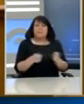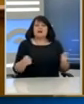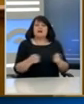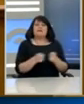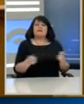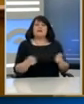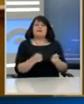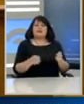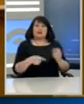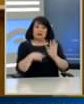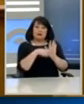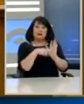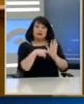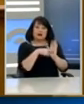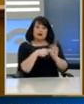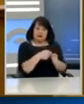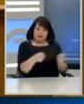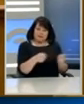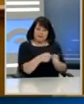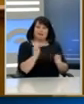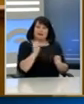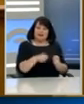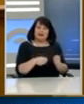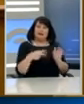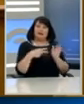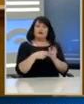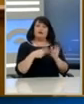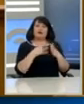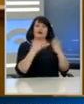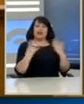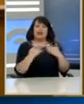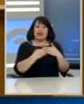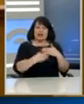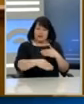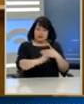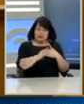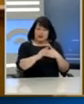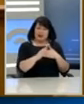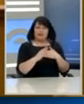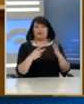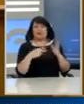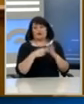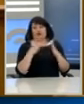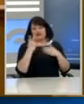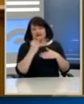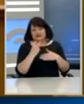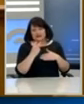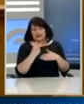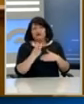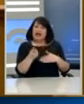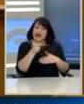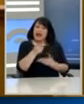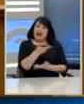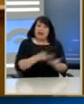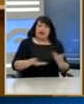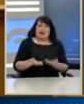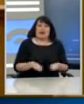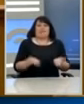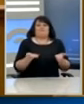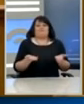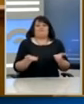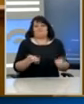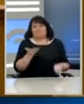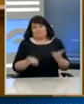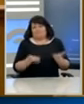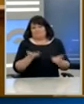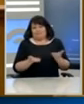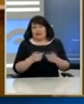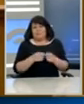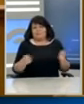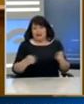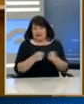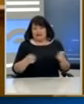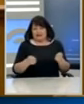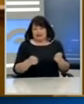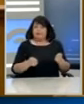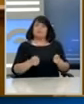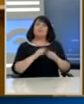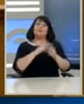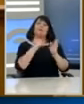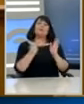των αρνητικών μέτρων την περίοδο 2019 και 2020. Για πρώτη φορά λοιπόν σχεδιάζεται μια